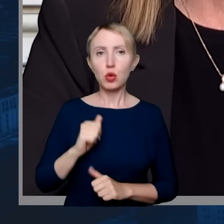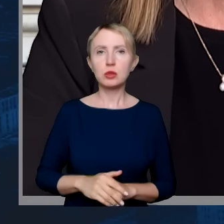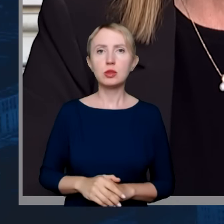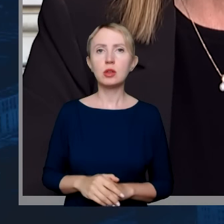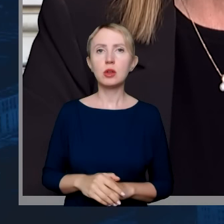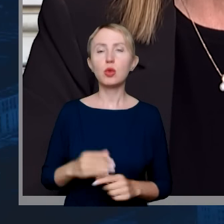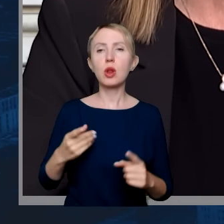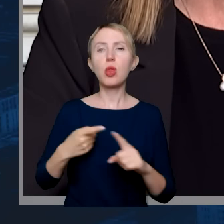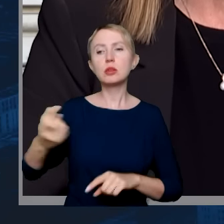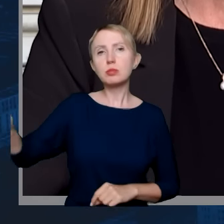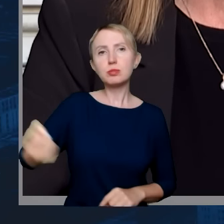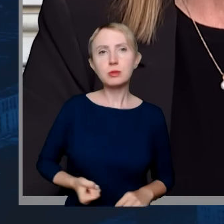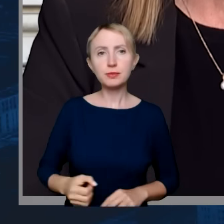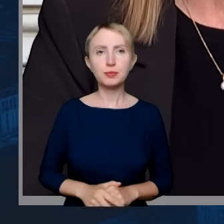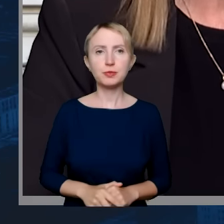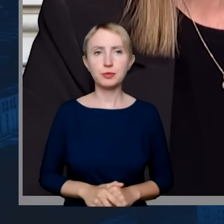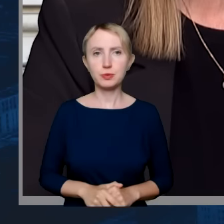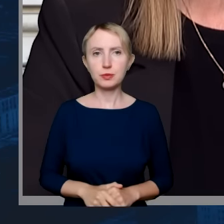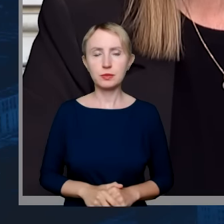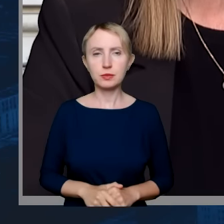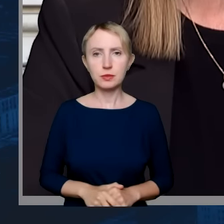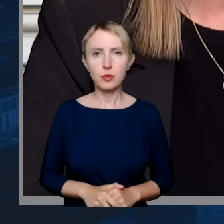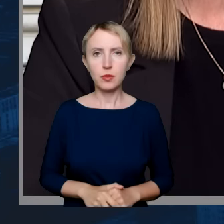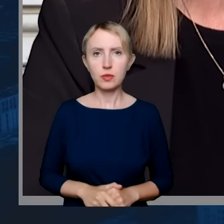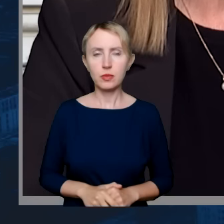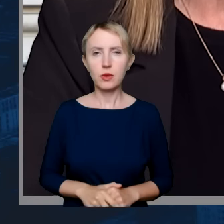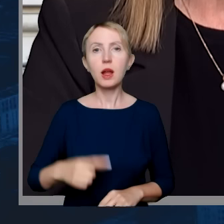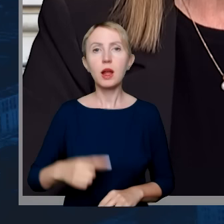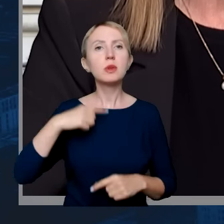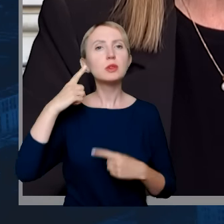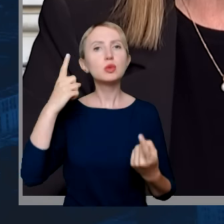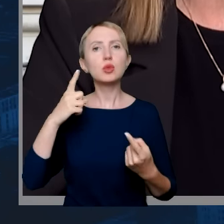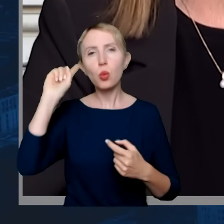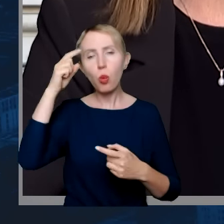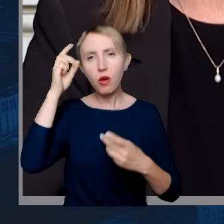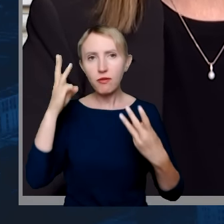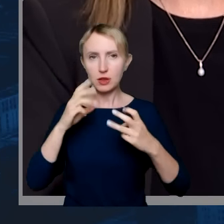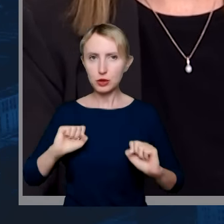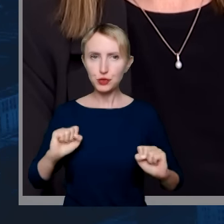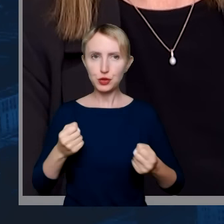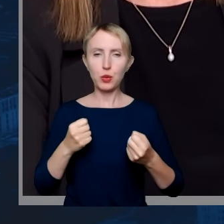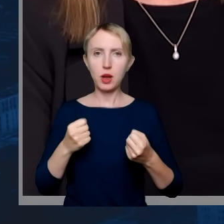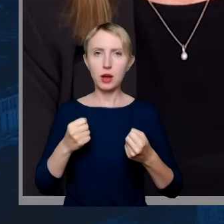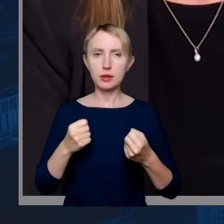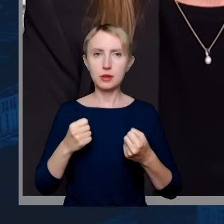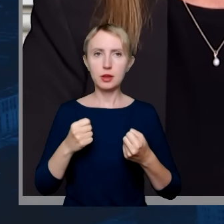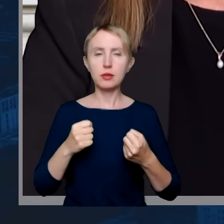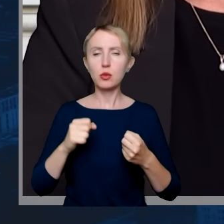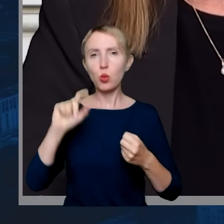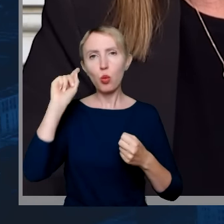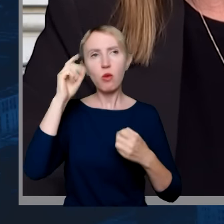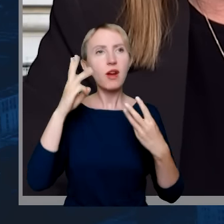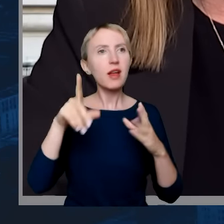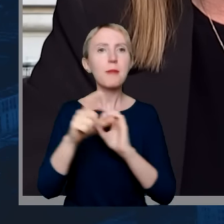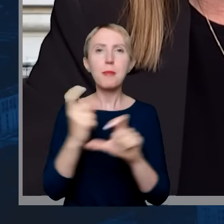nożem. Okej. I teraz słyszymy, że to jest priorytet. Dzisiaj to jest priorytet, misja numer jeden dla państwa polskiego,